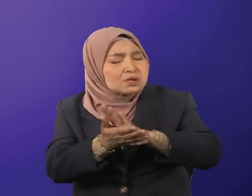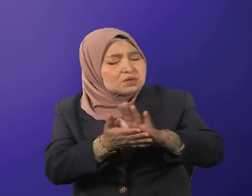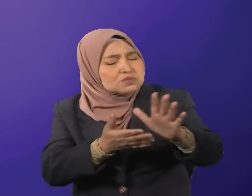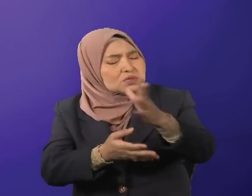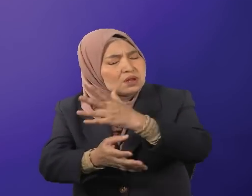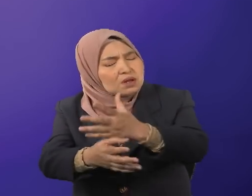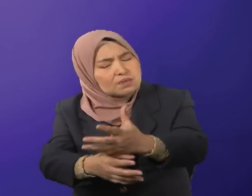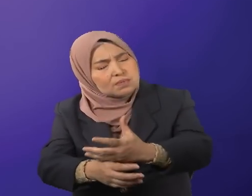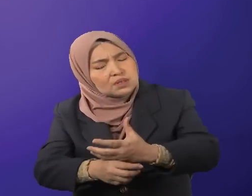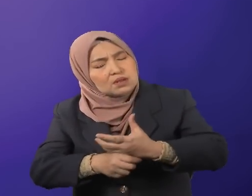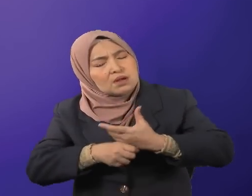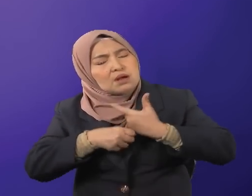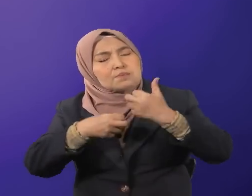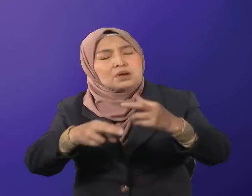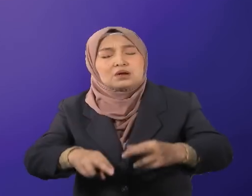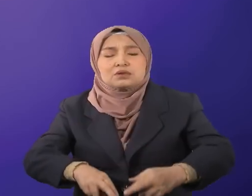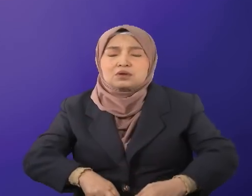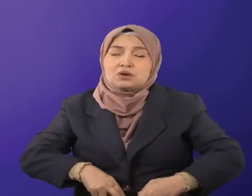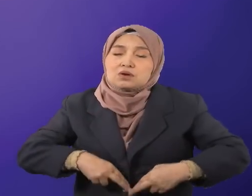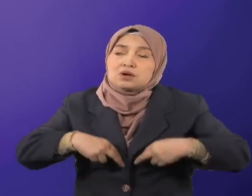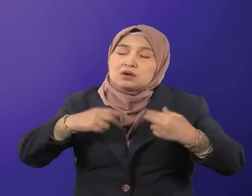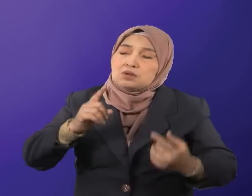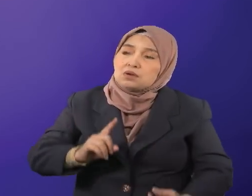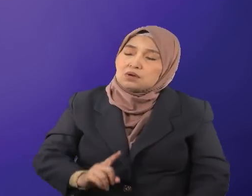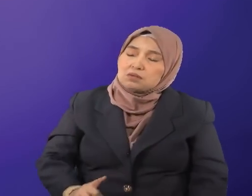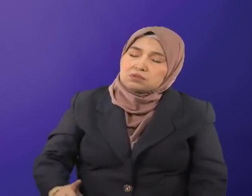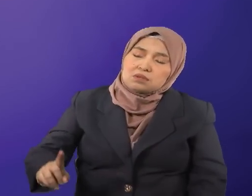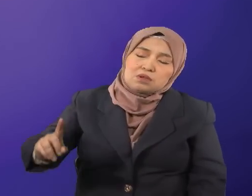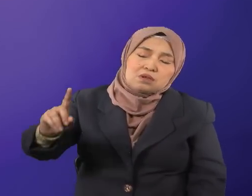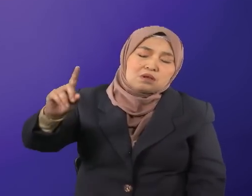ورضوان من